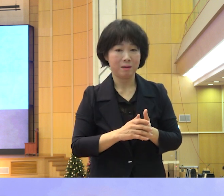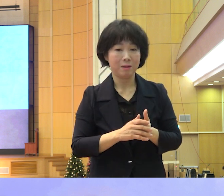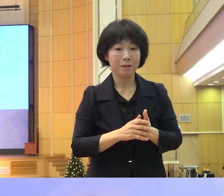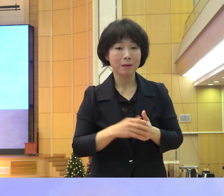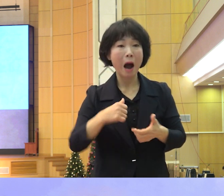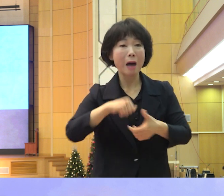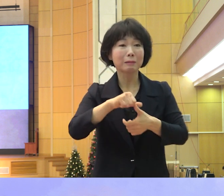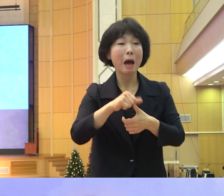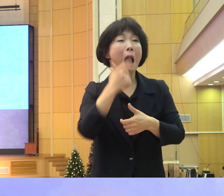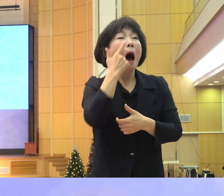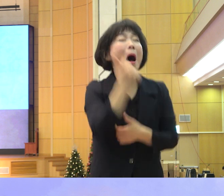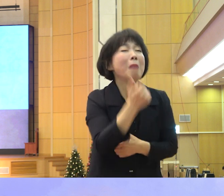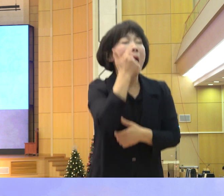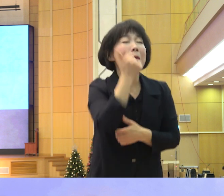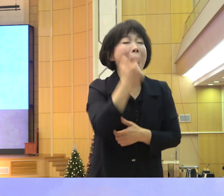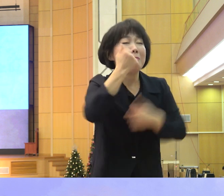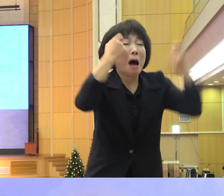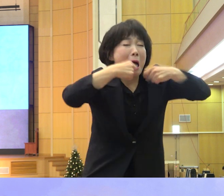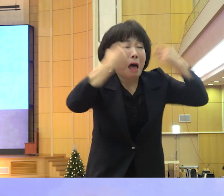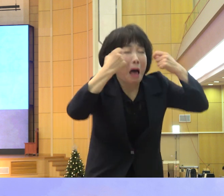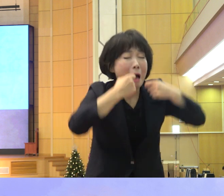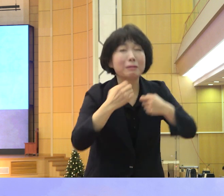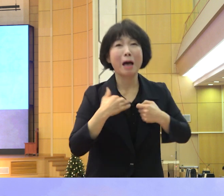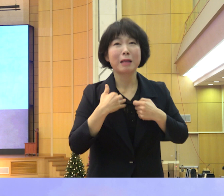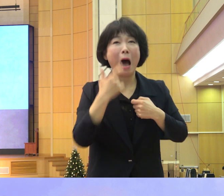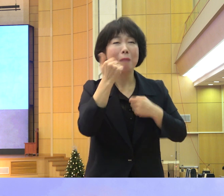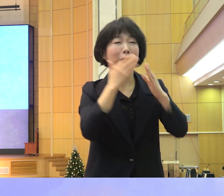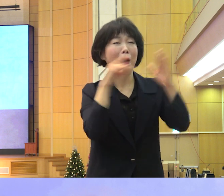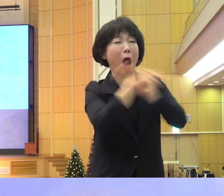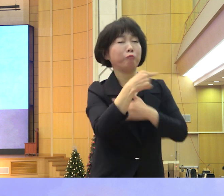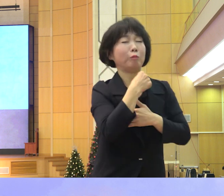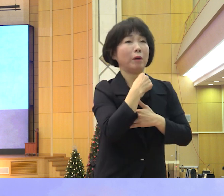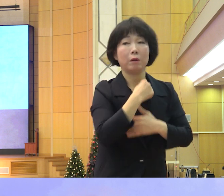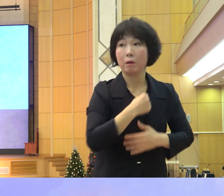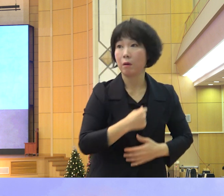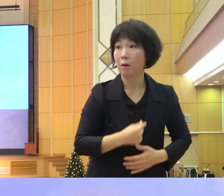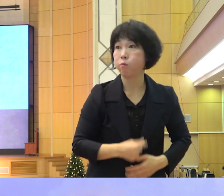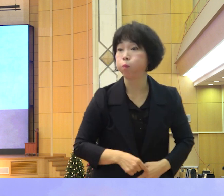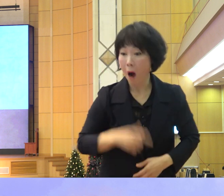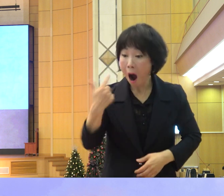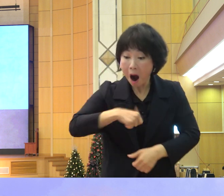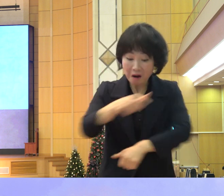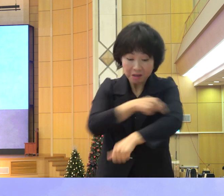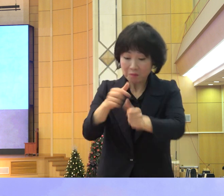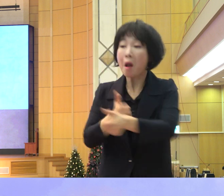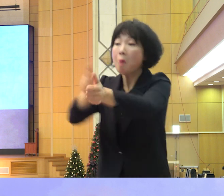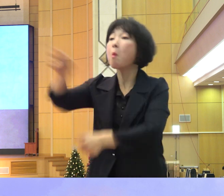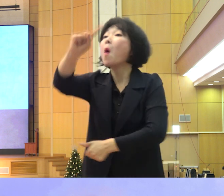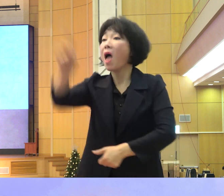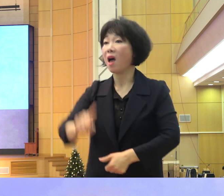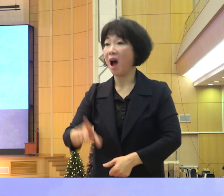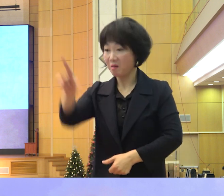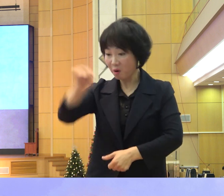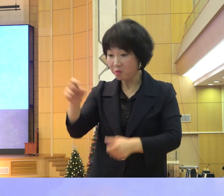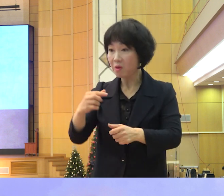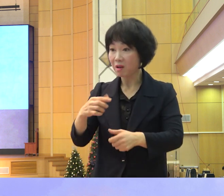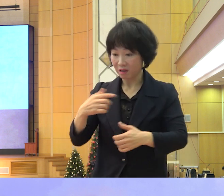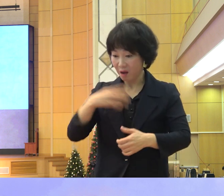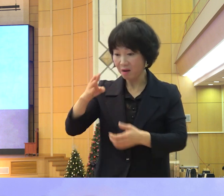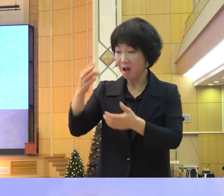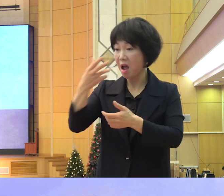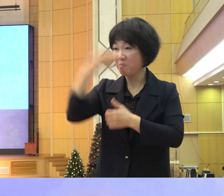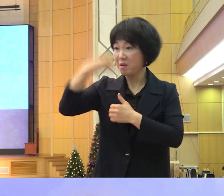아빠 나 집으로 갈 거야 그래. 그래서 그냥 뭐 거기서 산다며 못